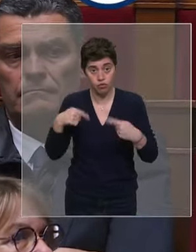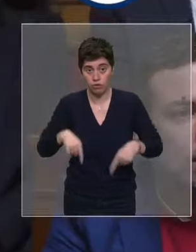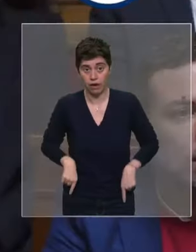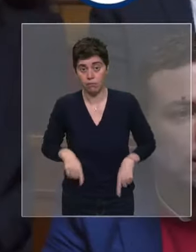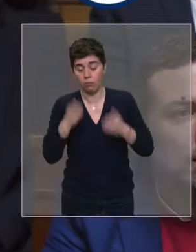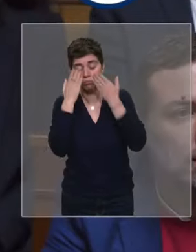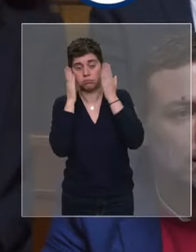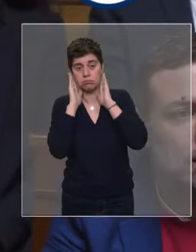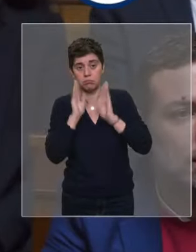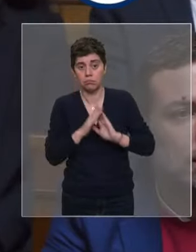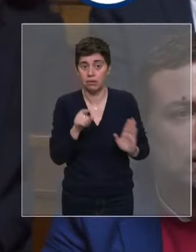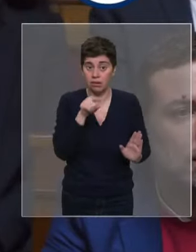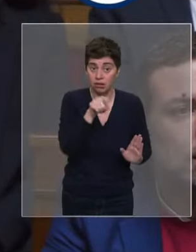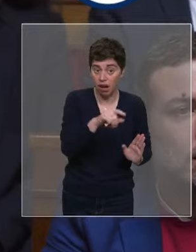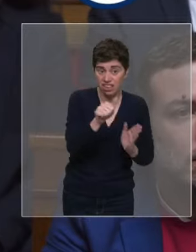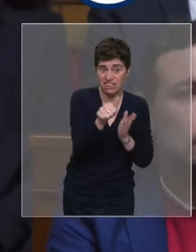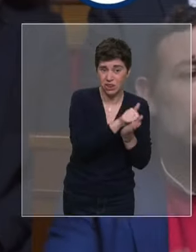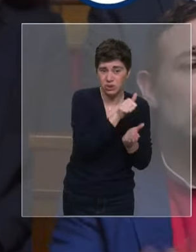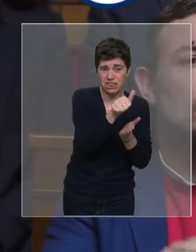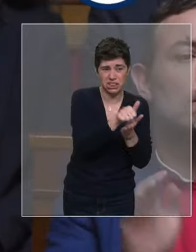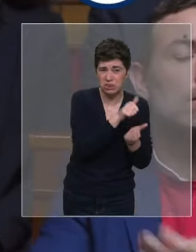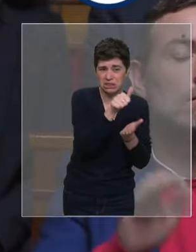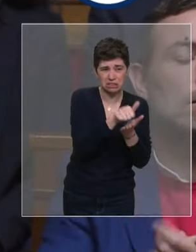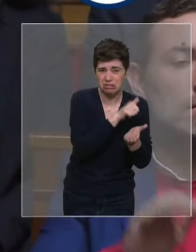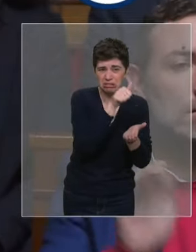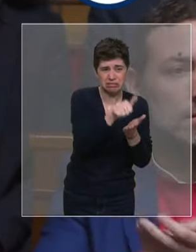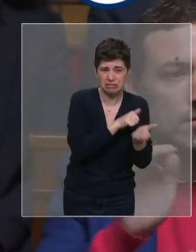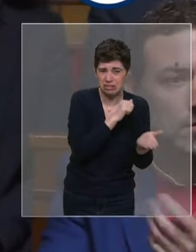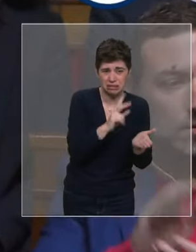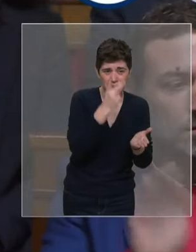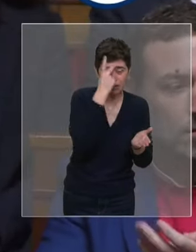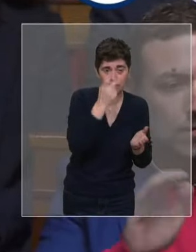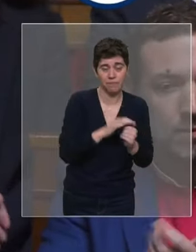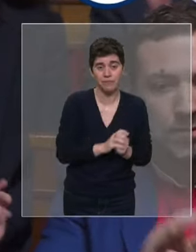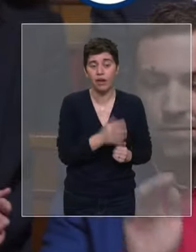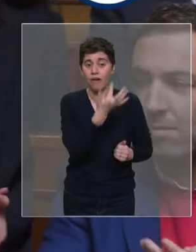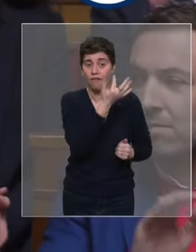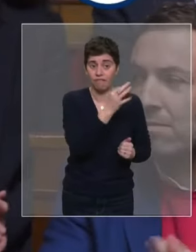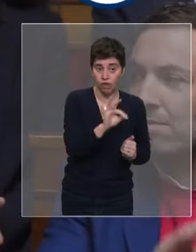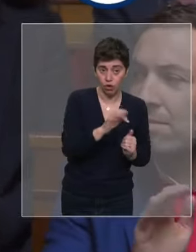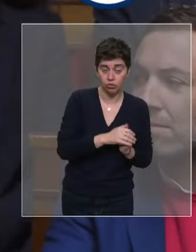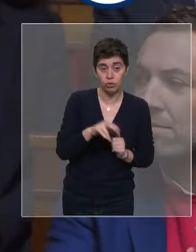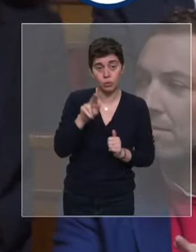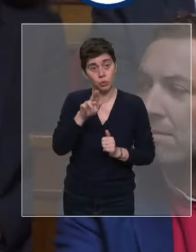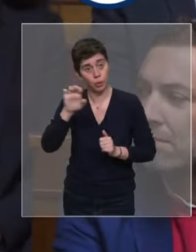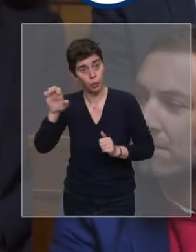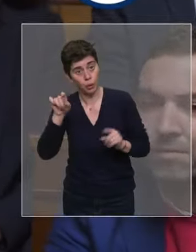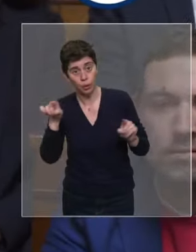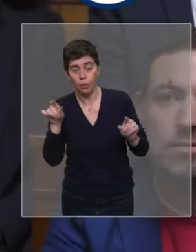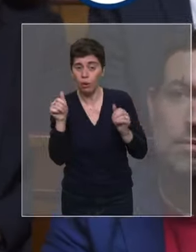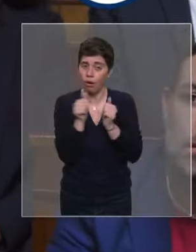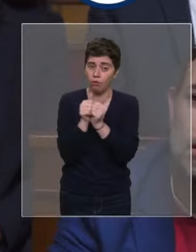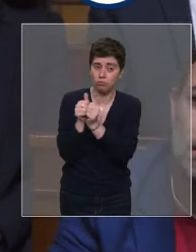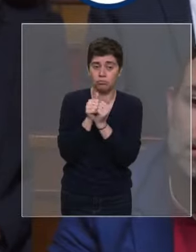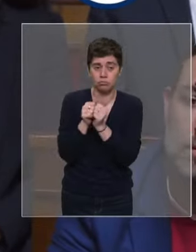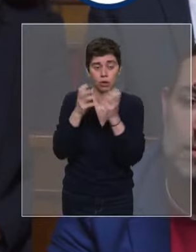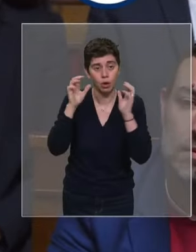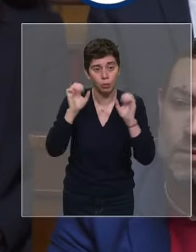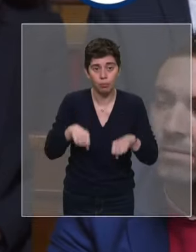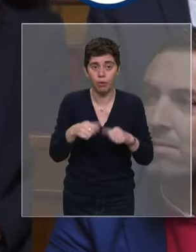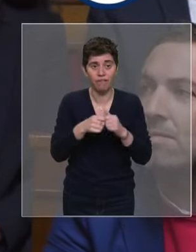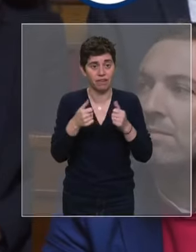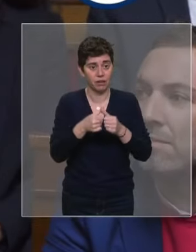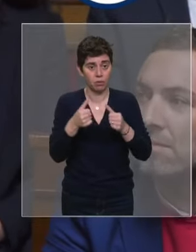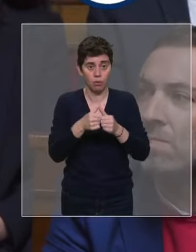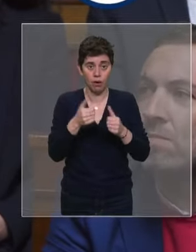génocide a déjà commencé. La France et l'Union européenne ont en leurs mains de véritables leviers de pression sur les